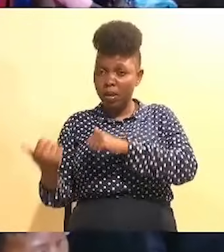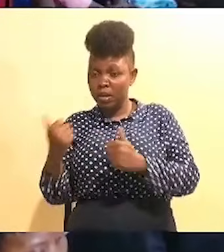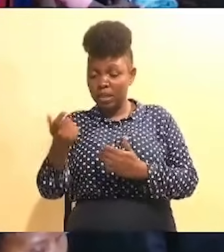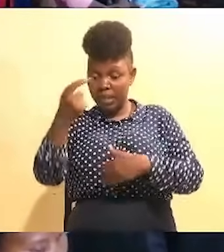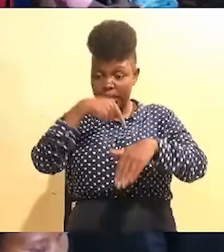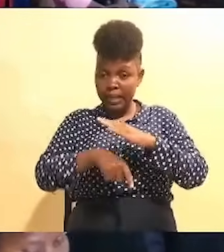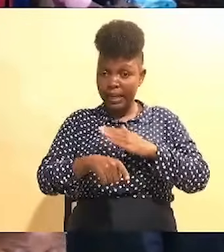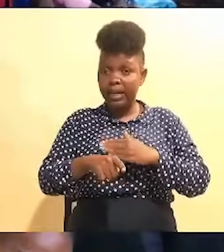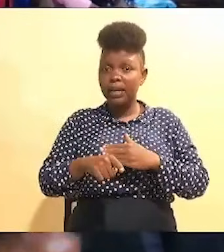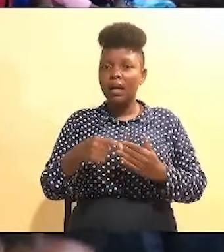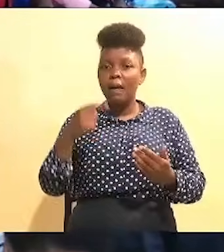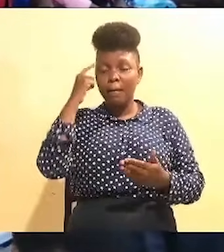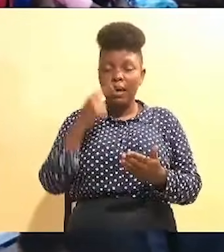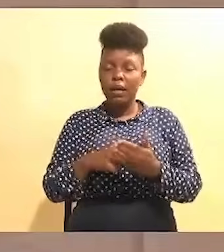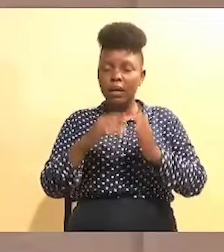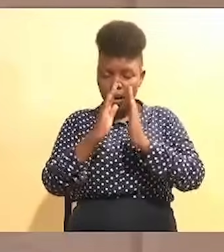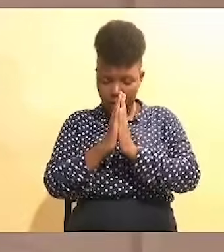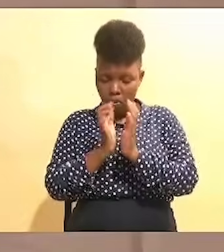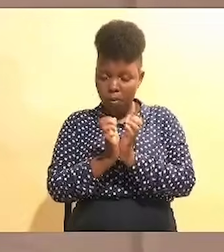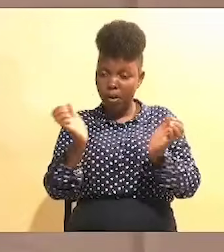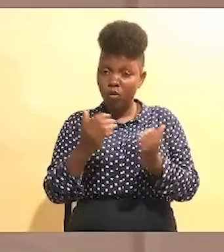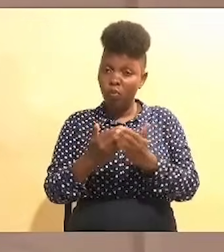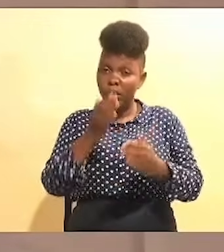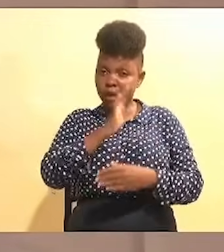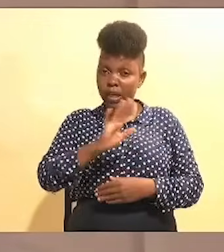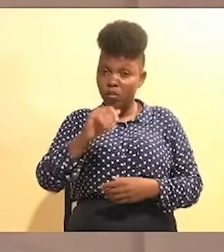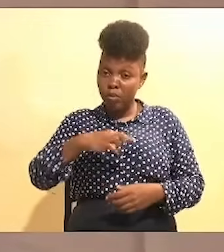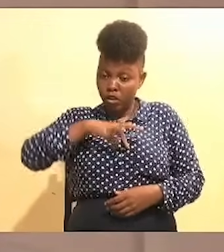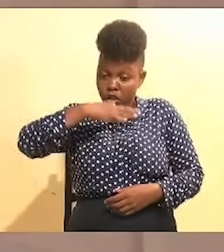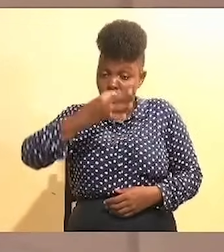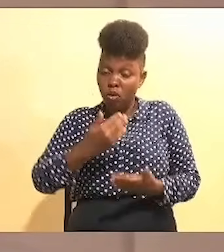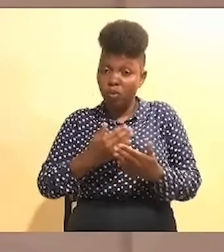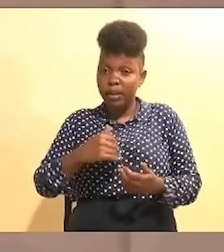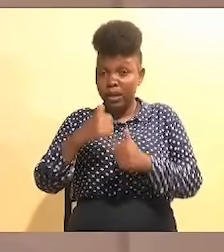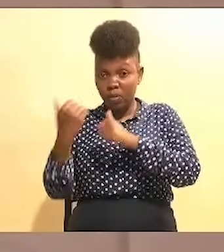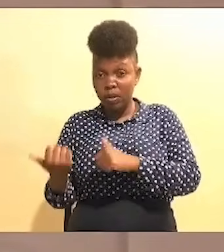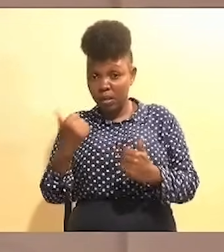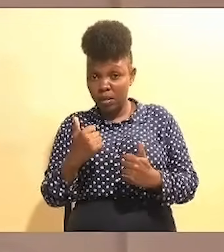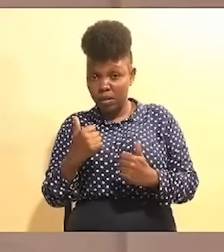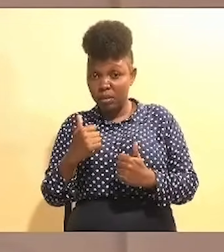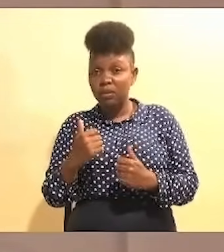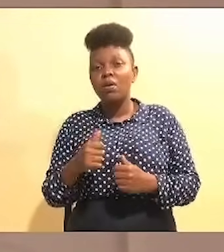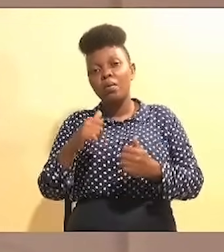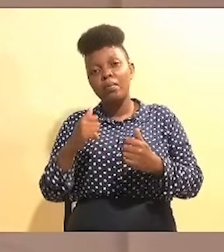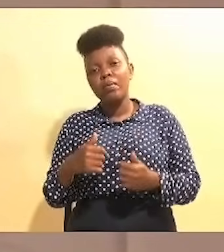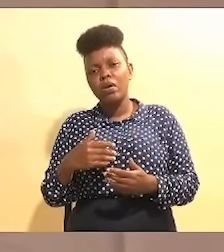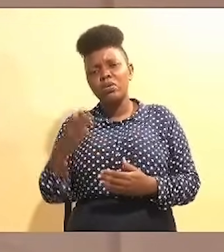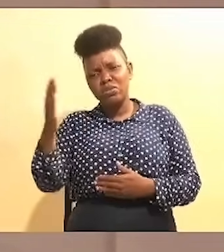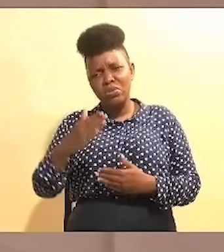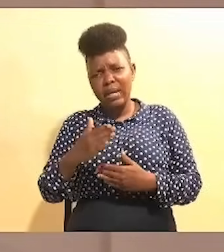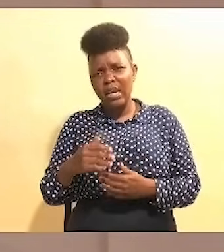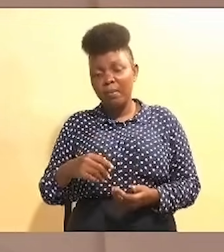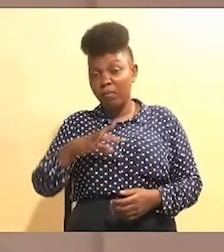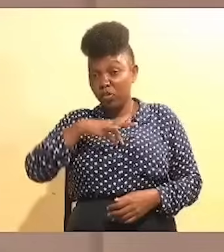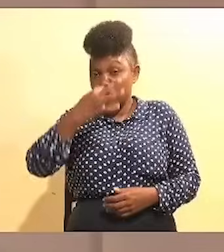maana nina maombi maalum kwa ajili yenu ninyi mliojitoa kwa ajili ya ubatizo. Nyie mliojitoa kwa ajili ya ubatizo, naomba msogee hapa mbele